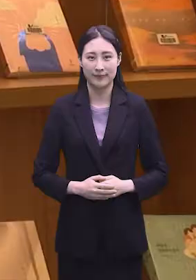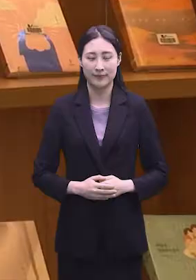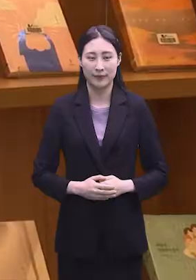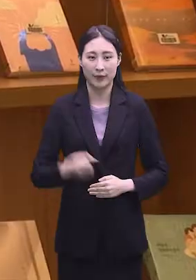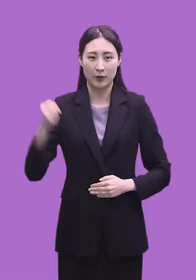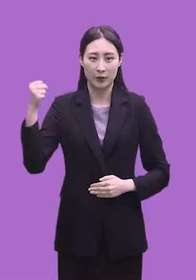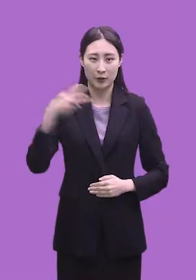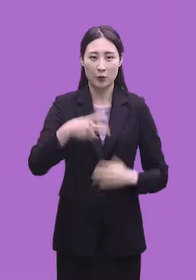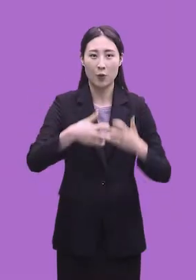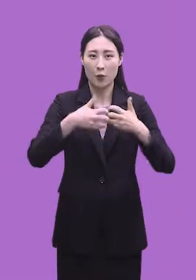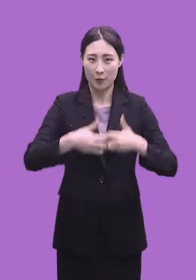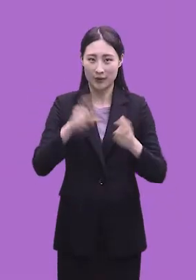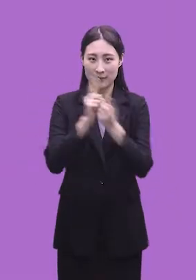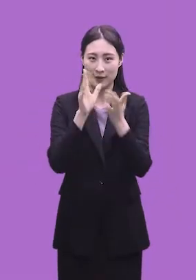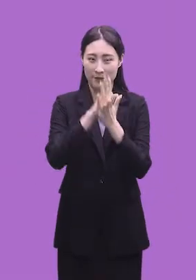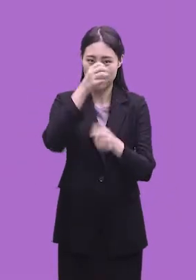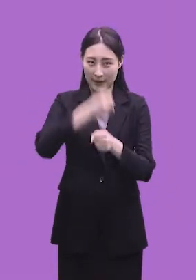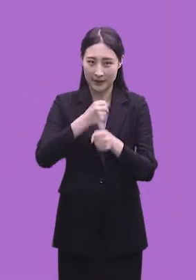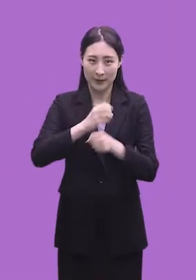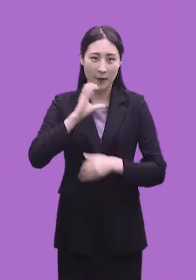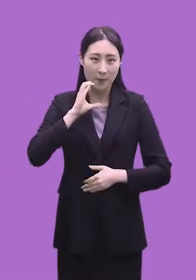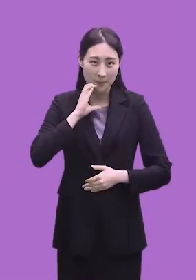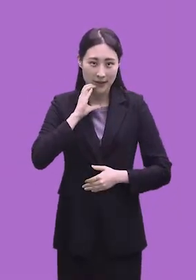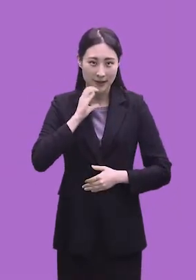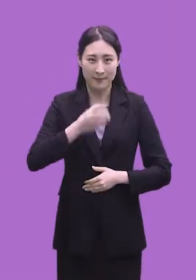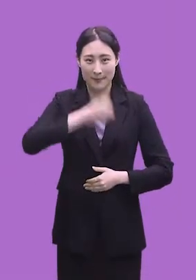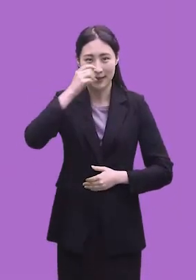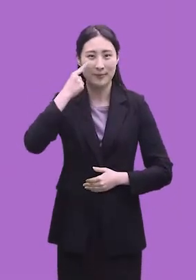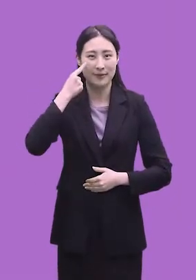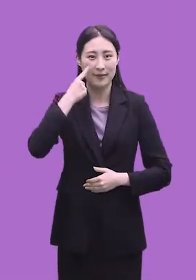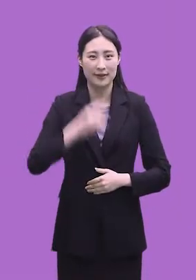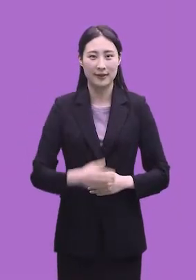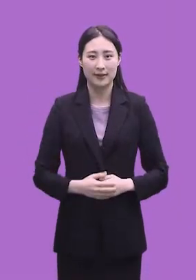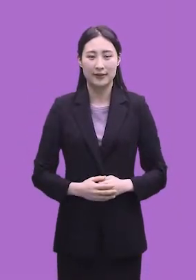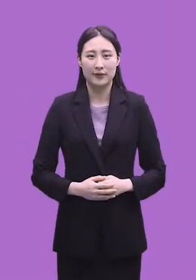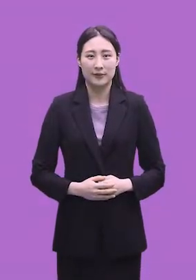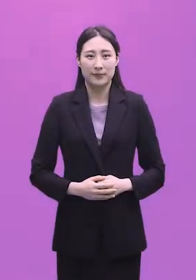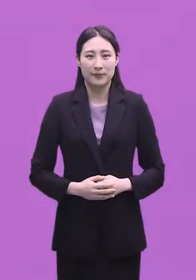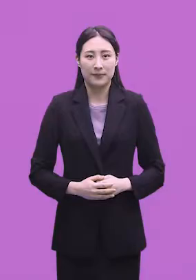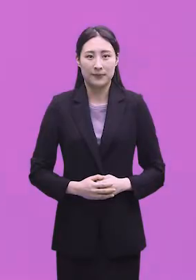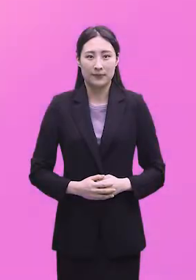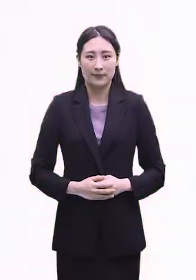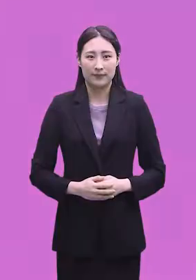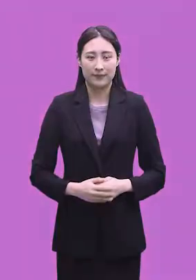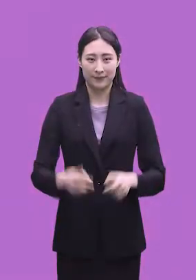수 있습니다. 아, 로봇이 직접 만들어주는 음료도 꼭 마셔보세요.